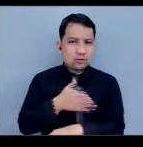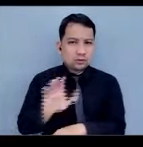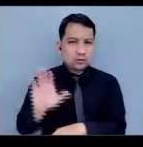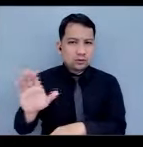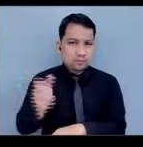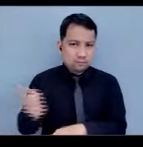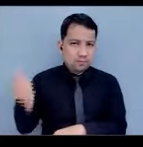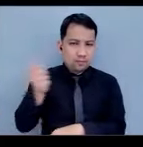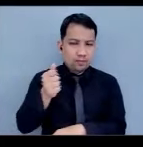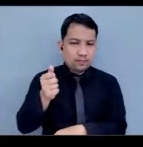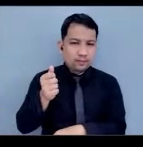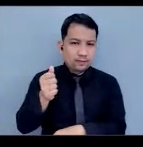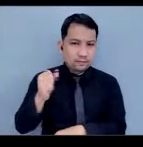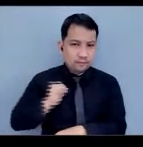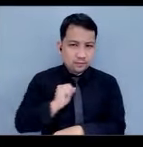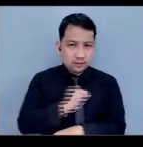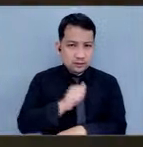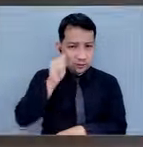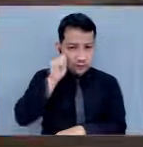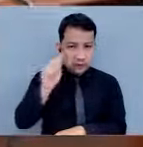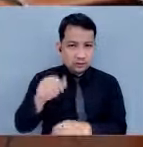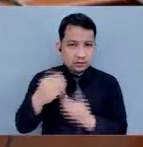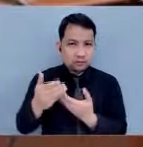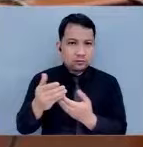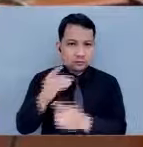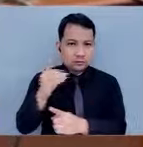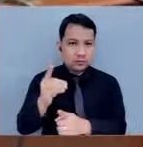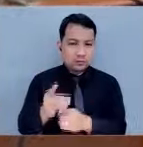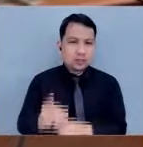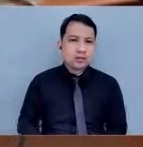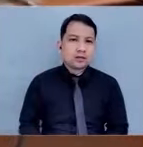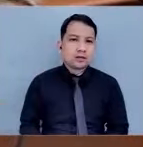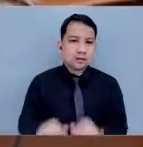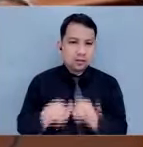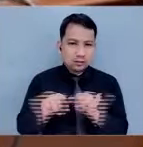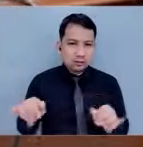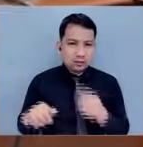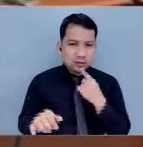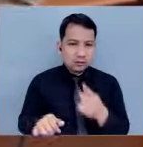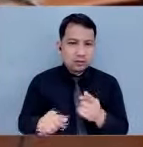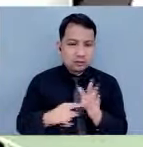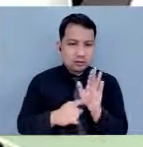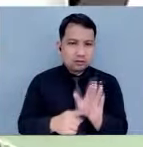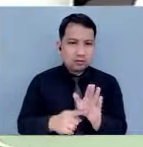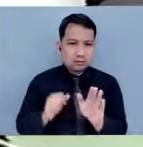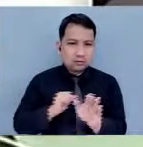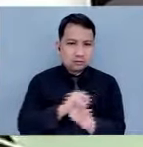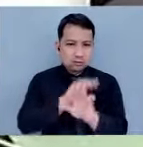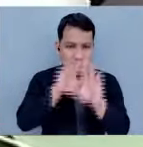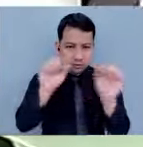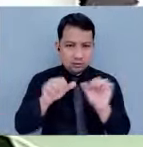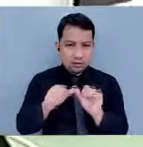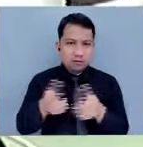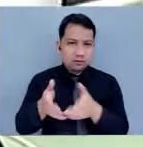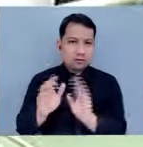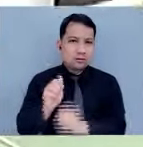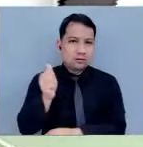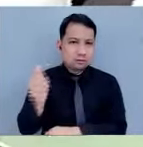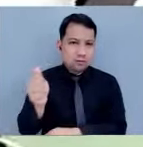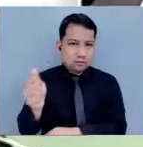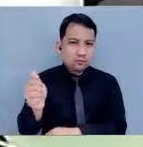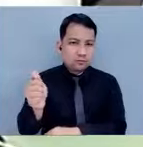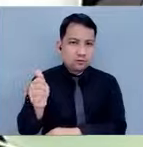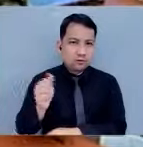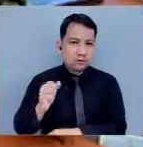angara would want to give us a target date Ganyan din ang tono ngayon ng Senate President hahayaan na raw niya kay senator Sony